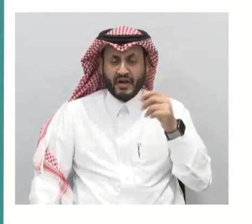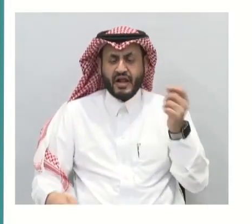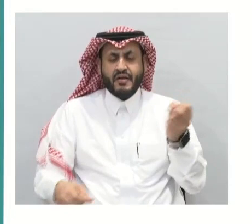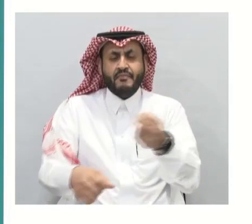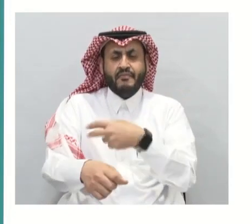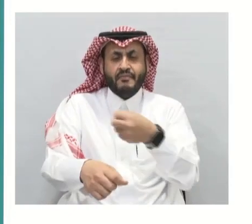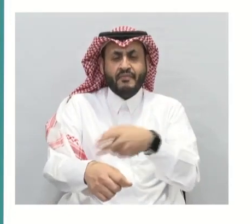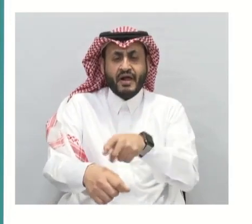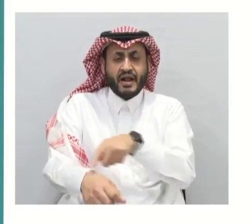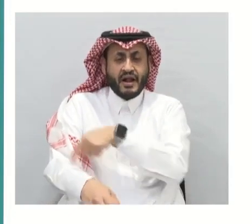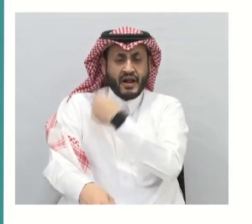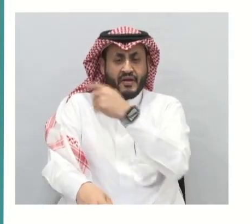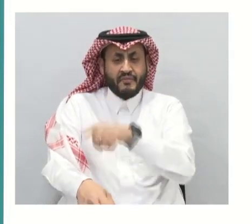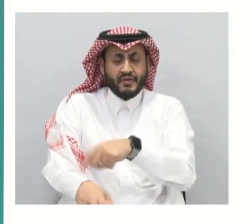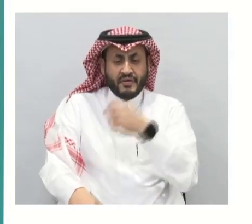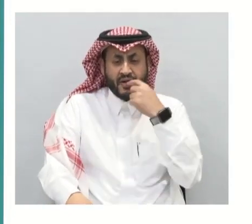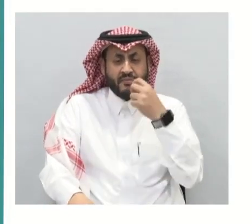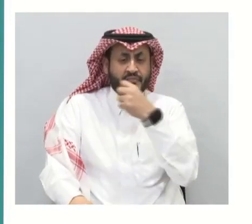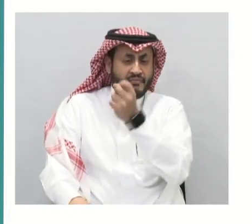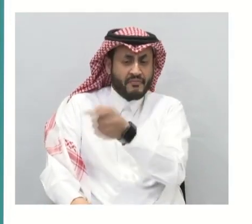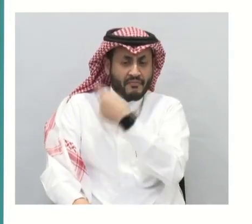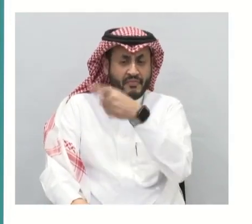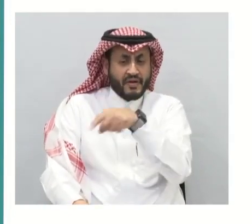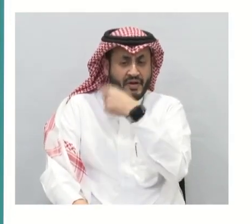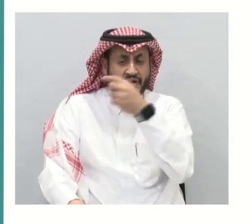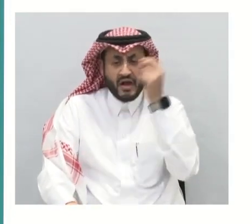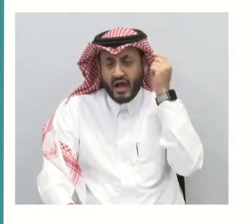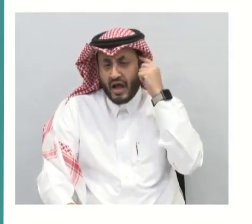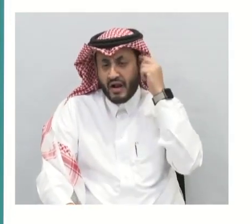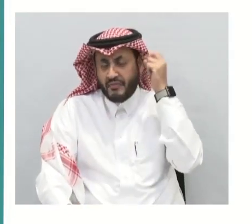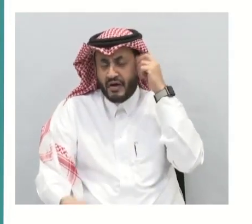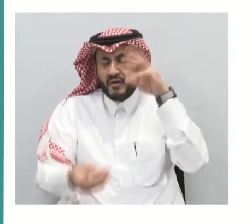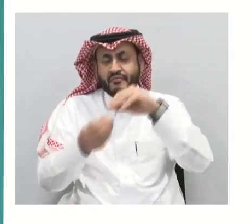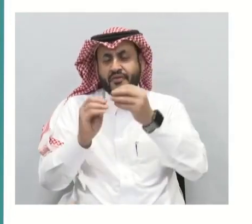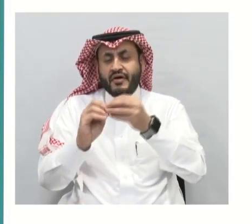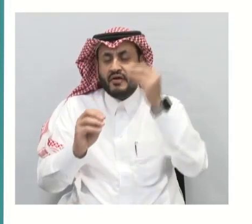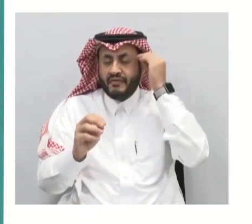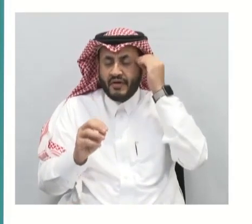العصبي عبر العصب الدوقي الى الدماغ